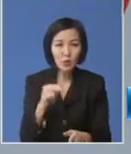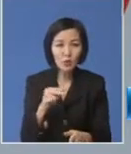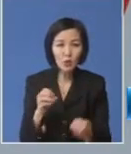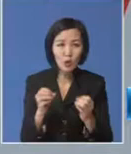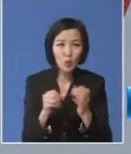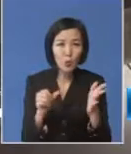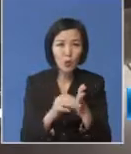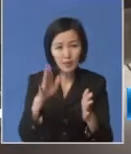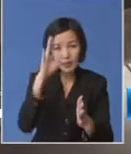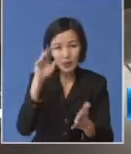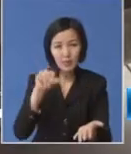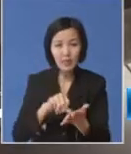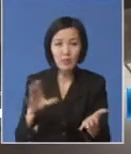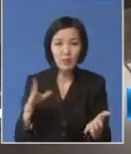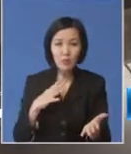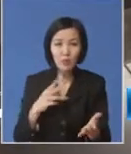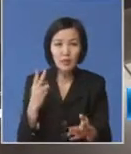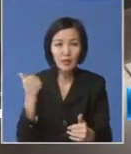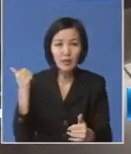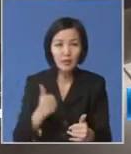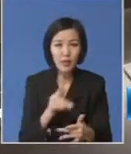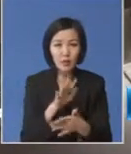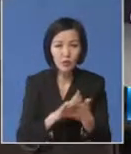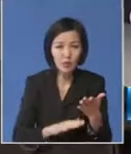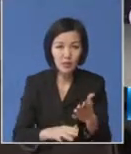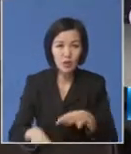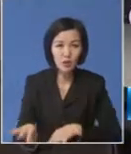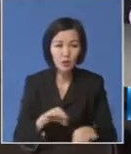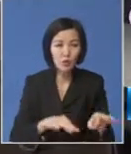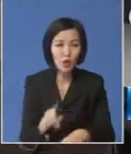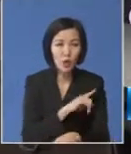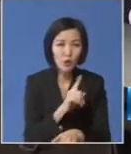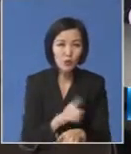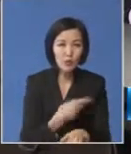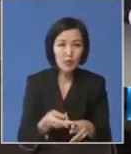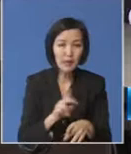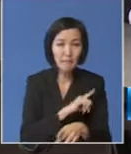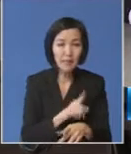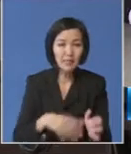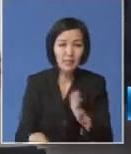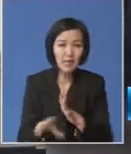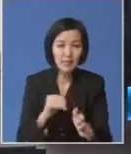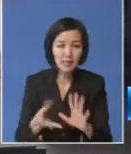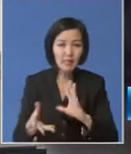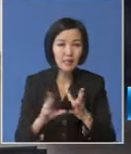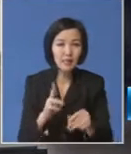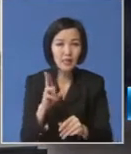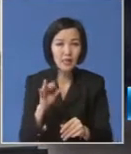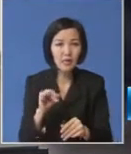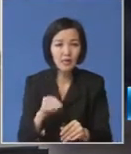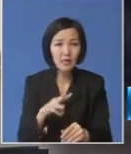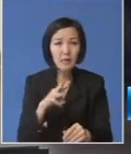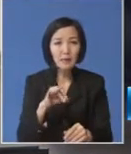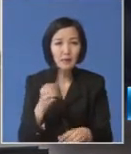былғары қолғап шебері өнер көрсеткен болатын. Екі аптаға созылған жобада өзара күш сынасып, ең мықтыны анықтады. Нәтижесінде қараталдық Мирас